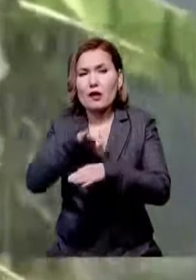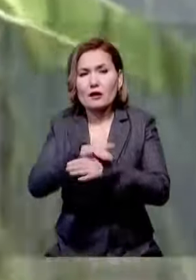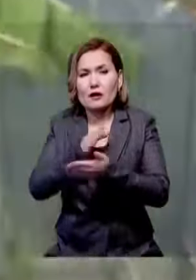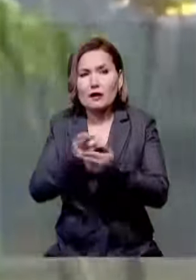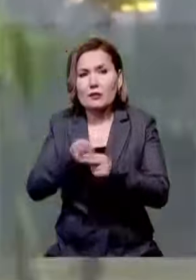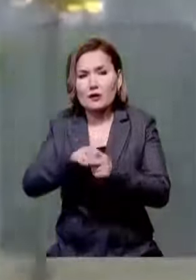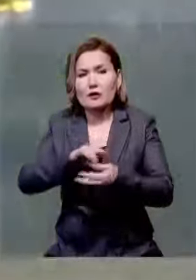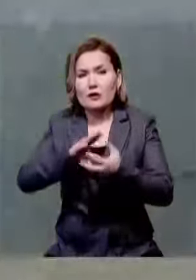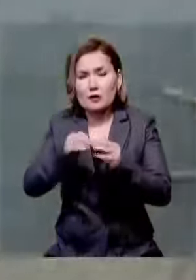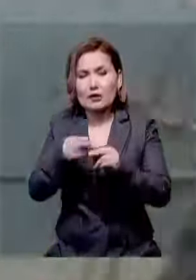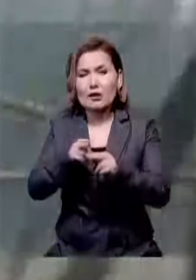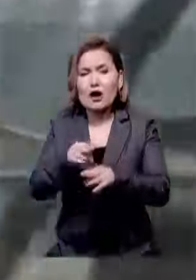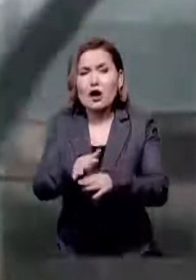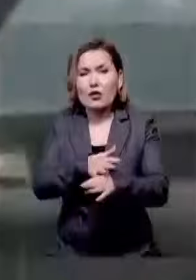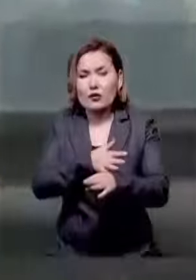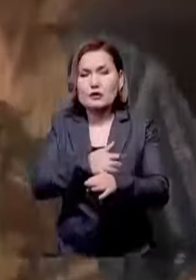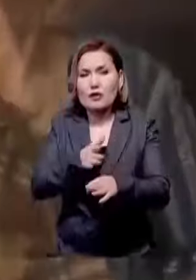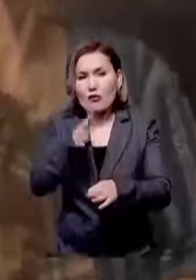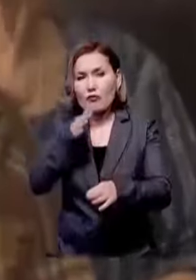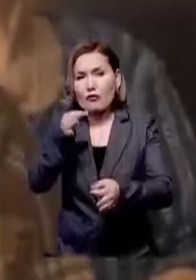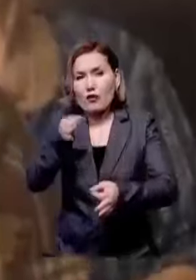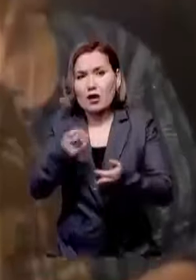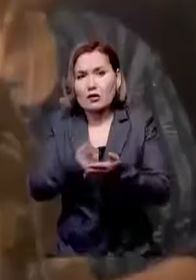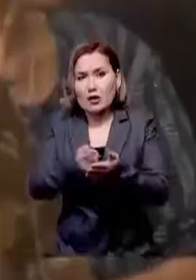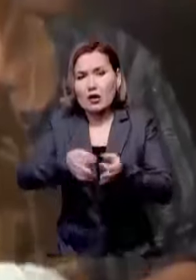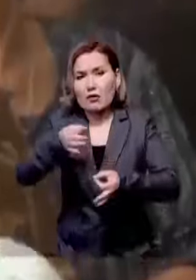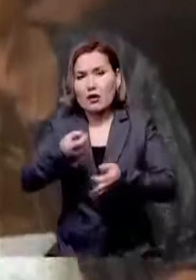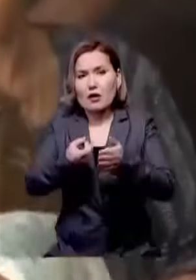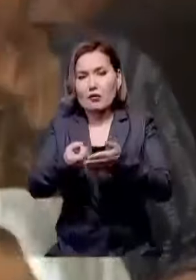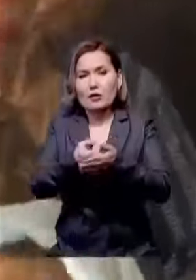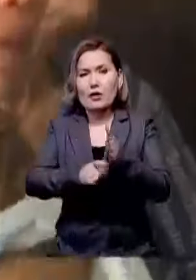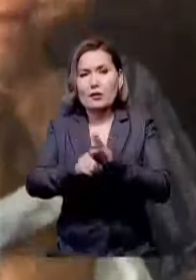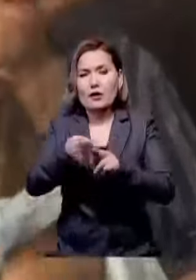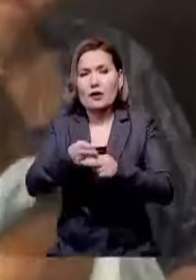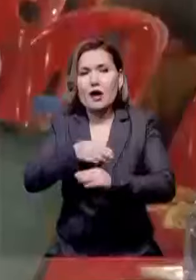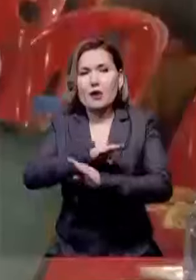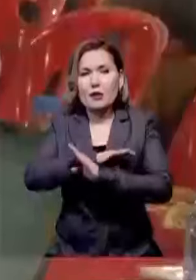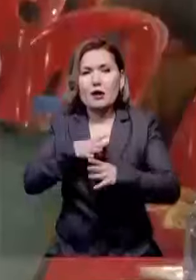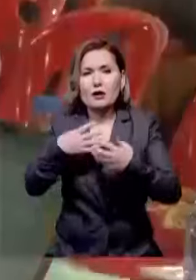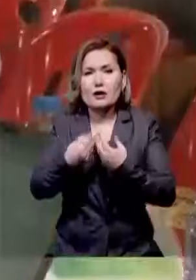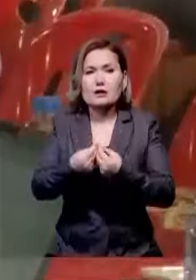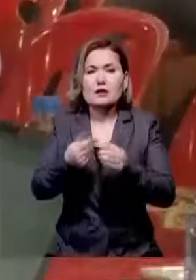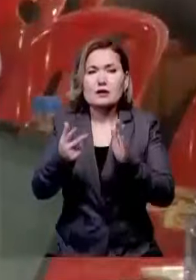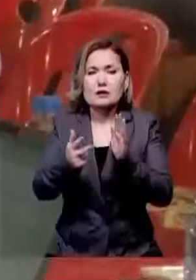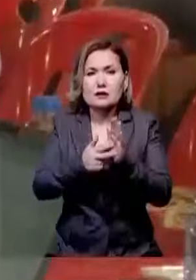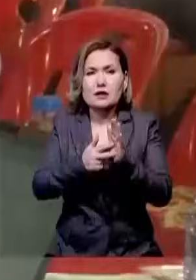бар. Мен жайды анықтау үшін ұзақ уақыт қажет болу мүмкін дейді билік өкілдері. Ал жапа шеккен отбасыларға